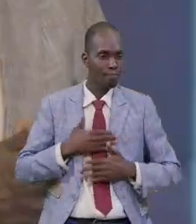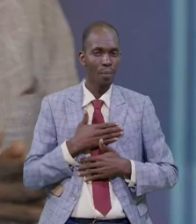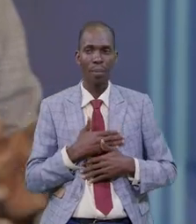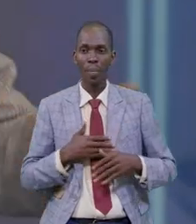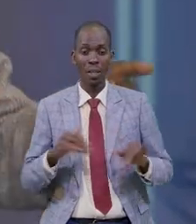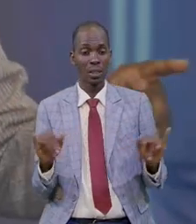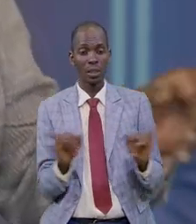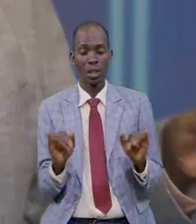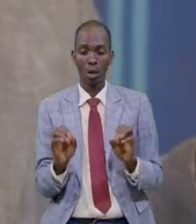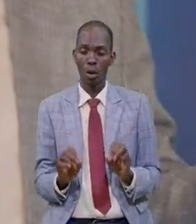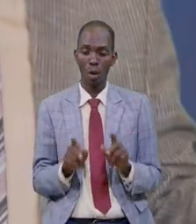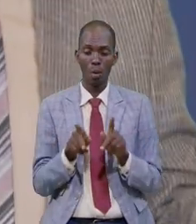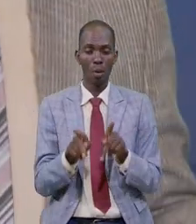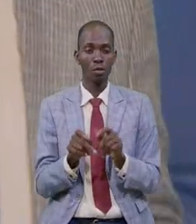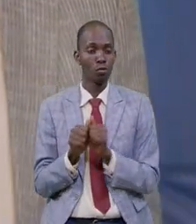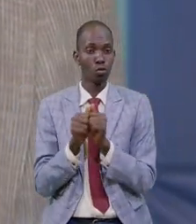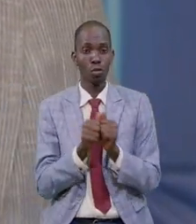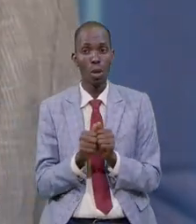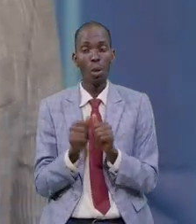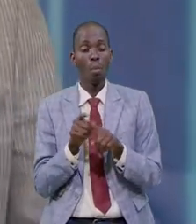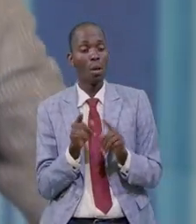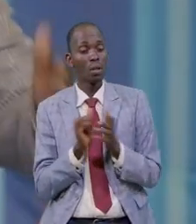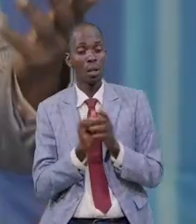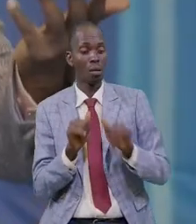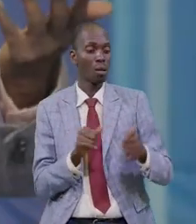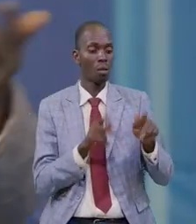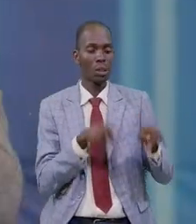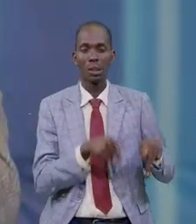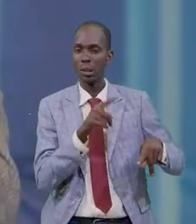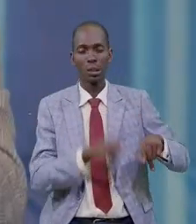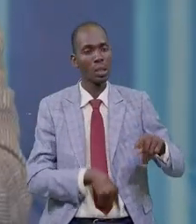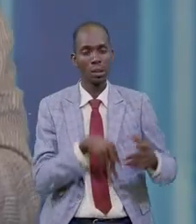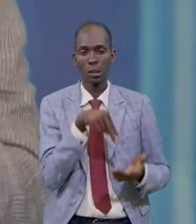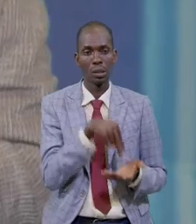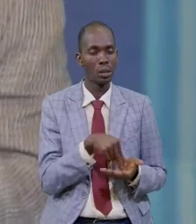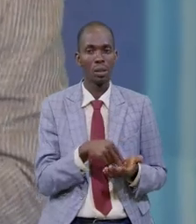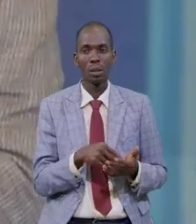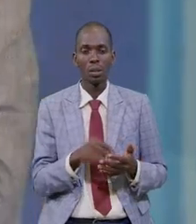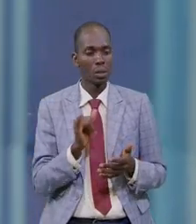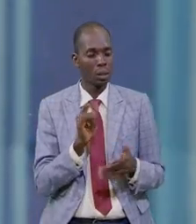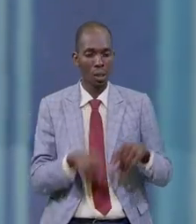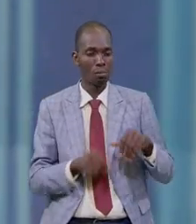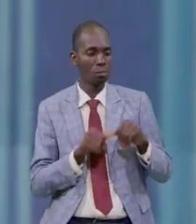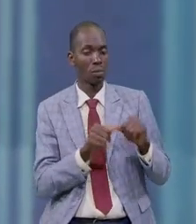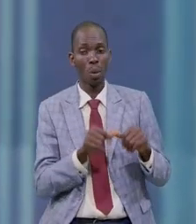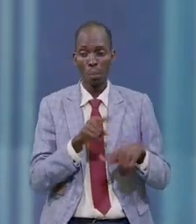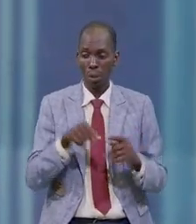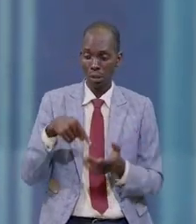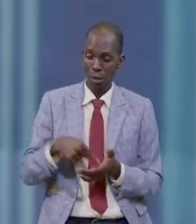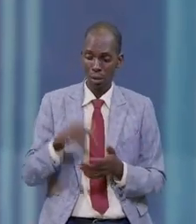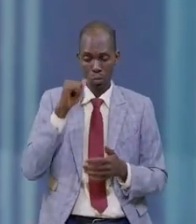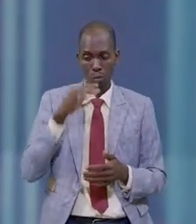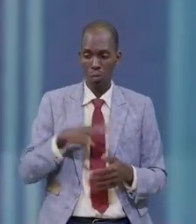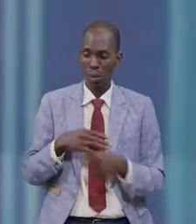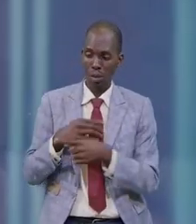qui jouissait de des mêmes privilèges celuià n'a pas pu dame qui